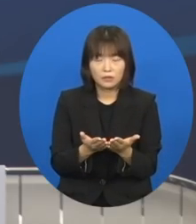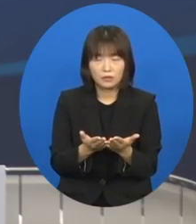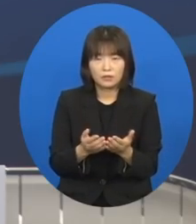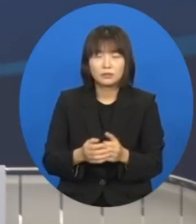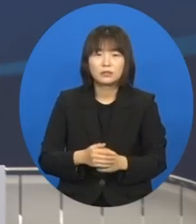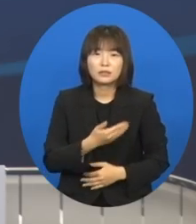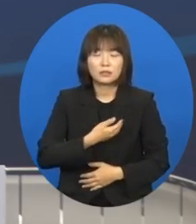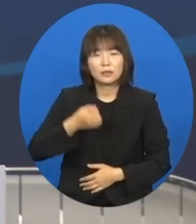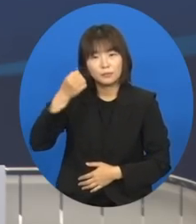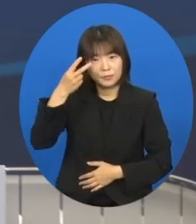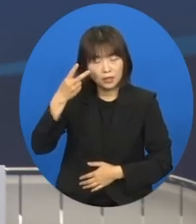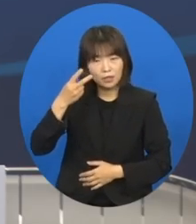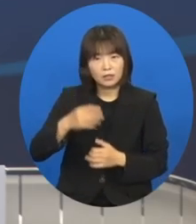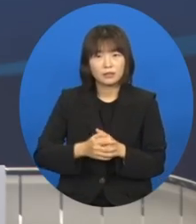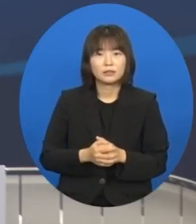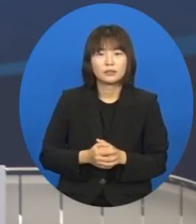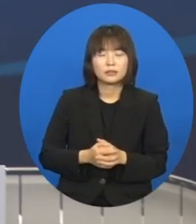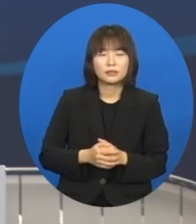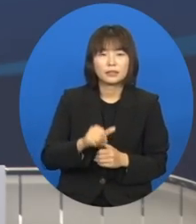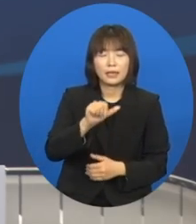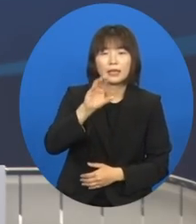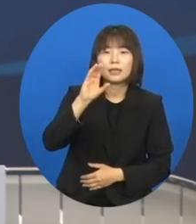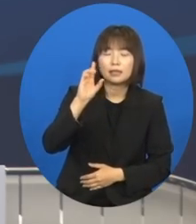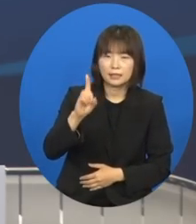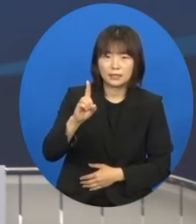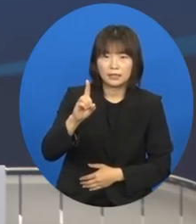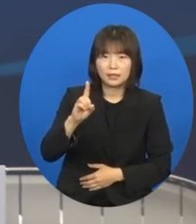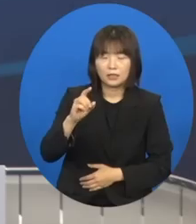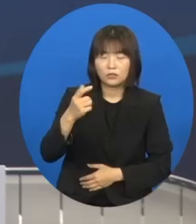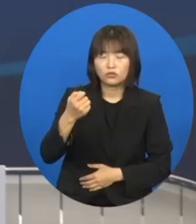바울이 AD 62년도에